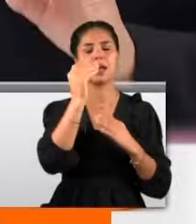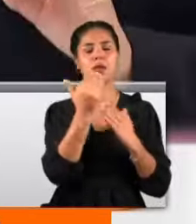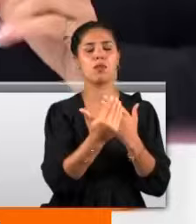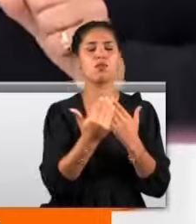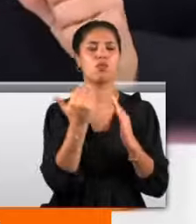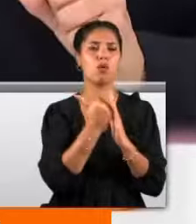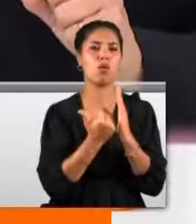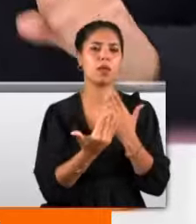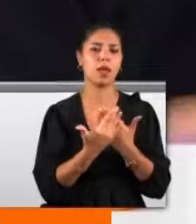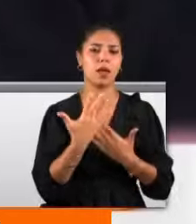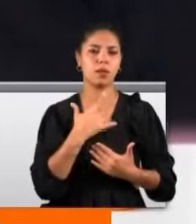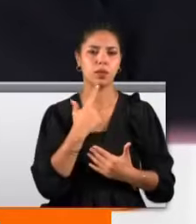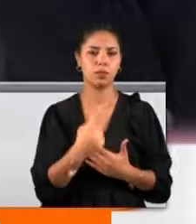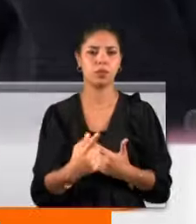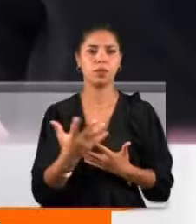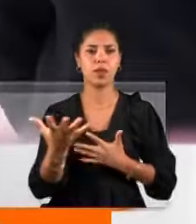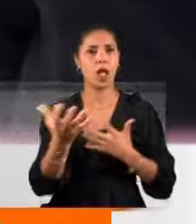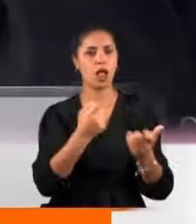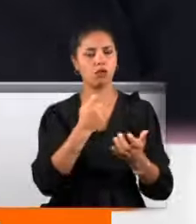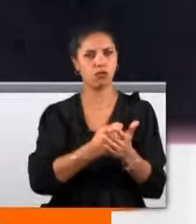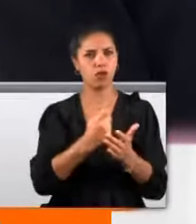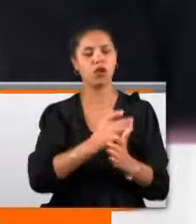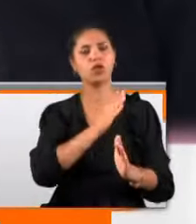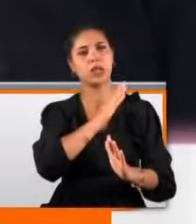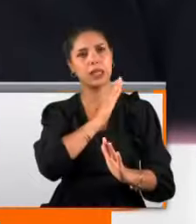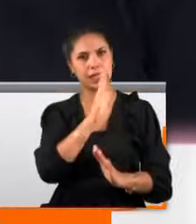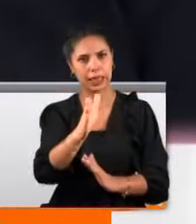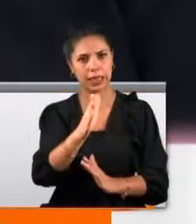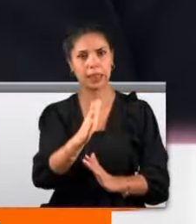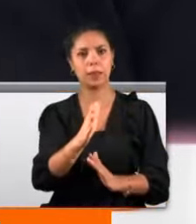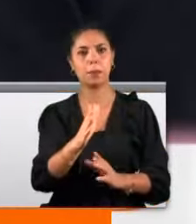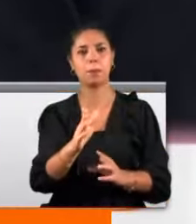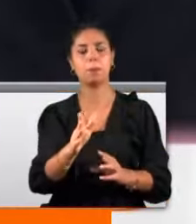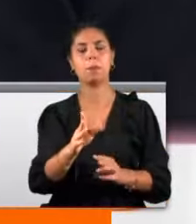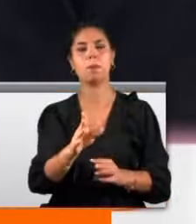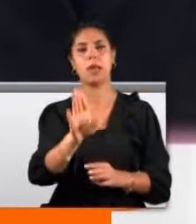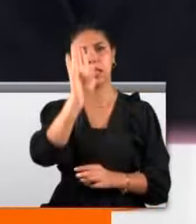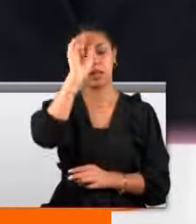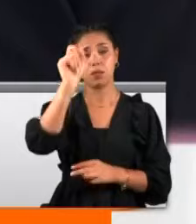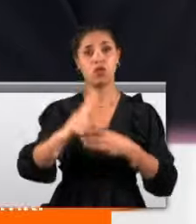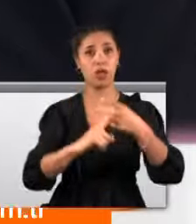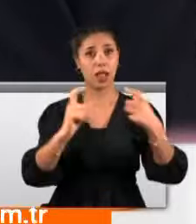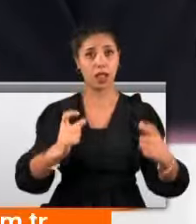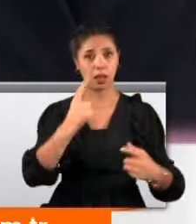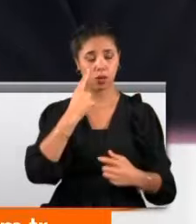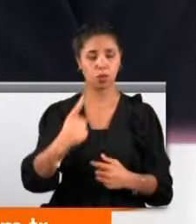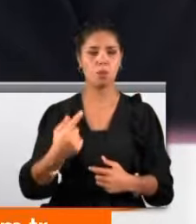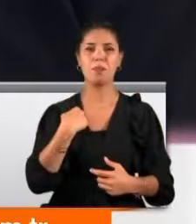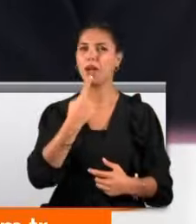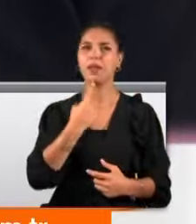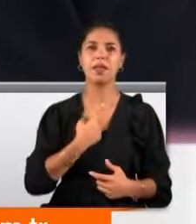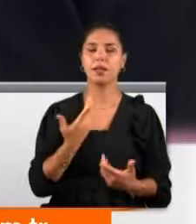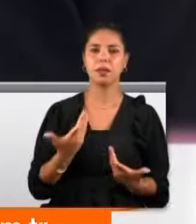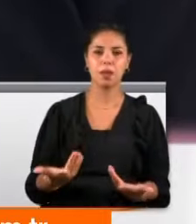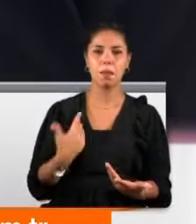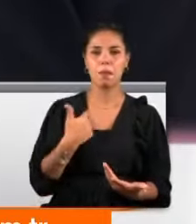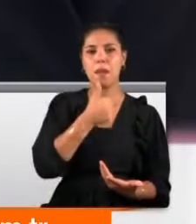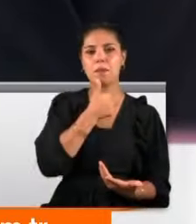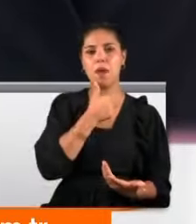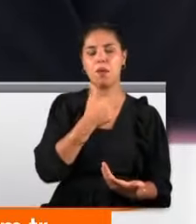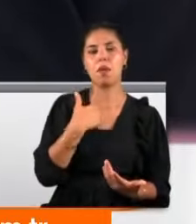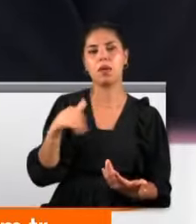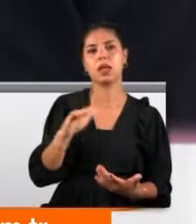musun nasıl kaybolduğunu? Alışveriş yapmaya gittim Esenyurt'ta. Bana dedi ki ben dedi babamın